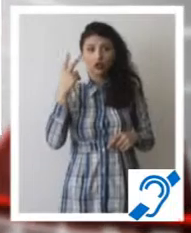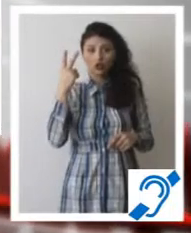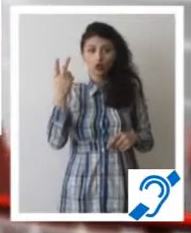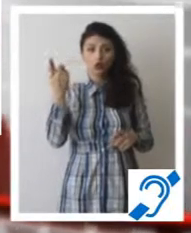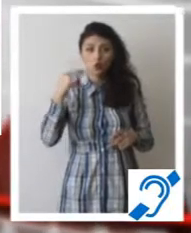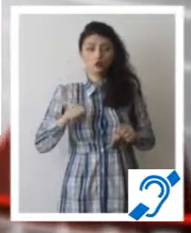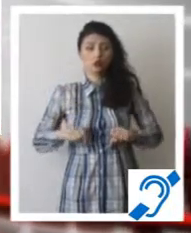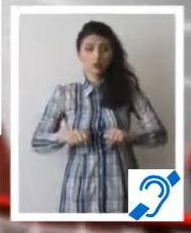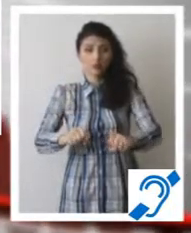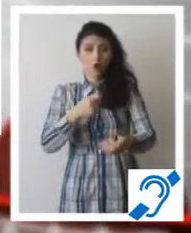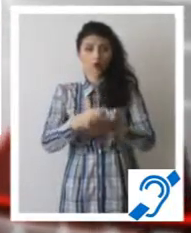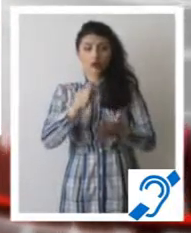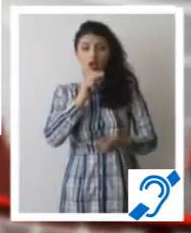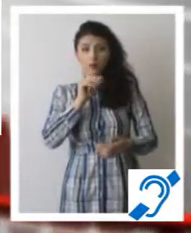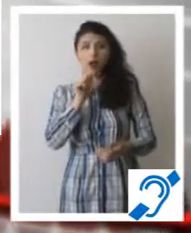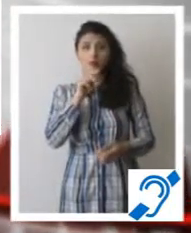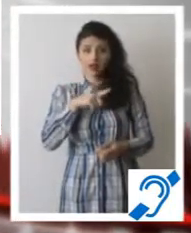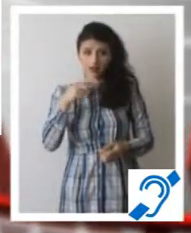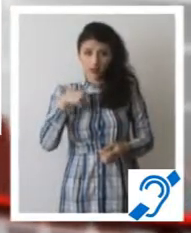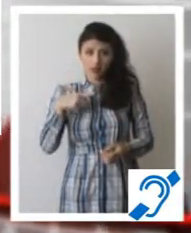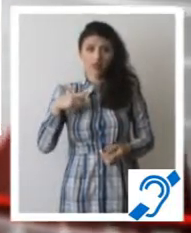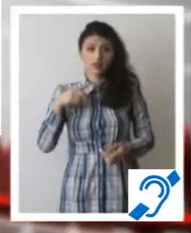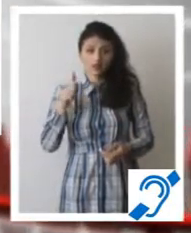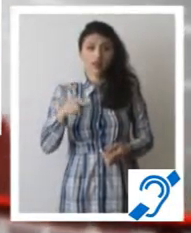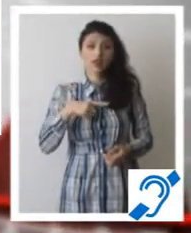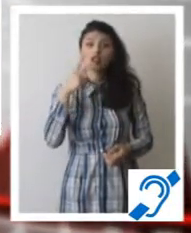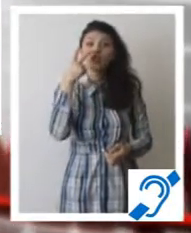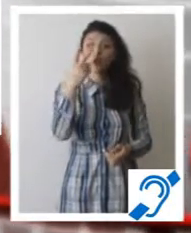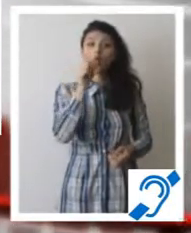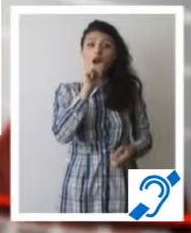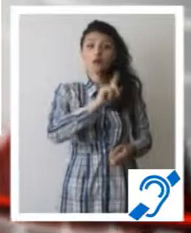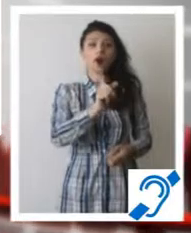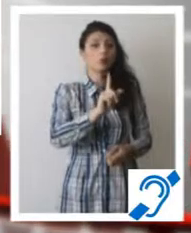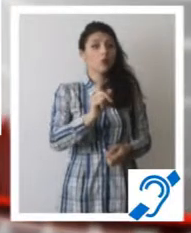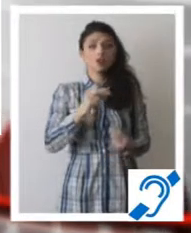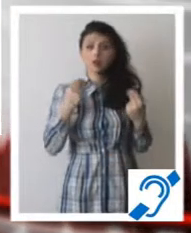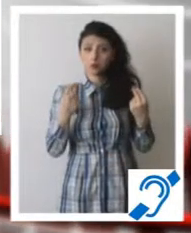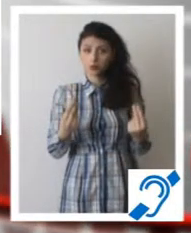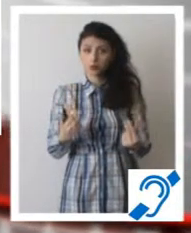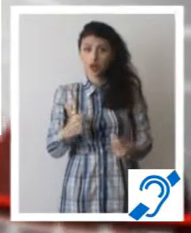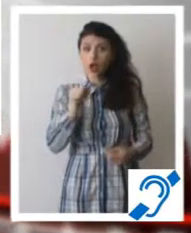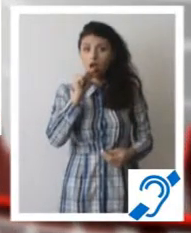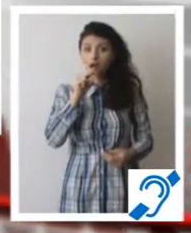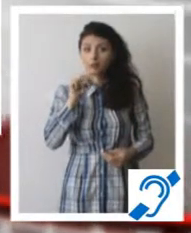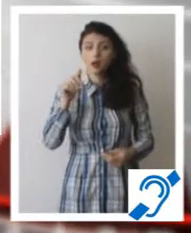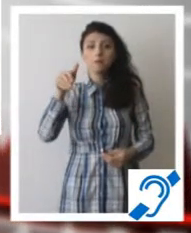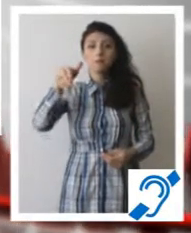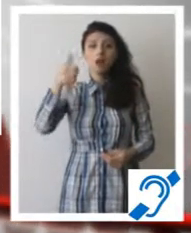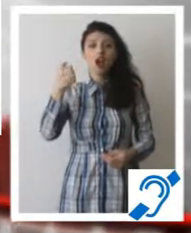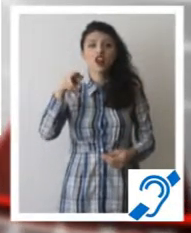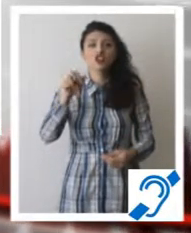de supermarketuri, apa este potabilă, există și două surse de apă nepotabilă. Apă sursă proprie de la